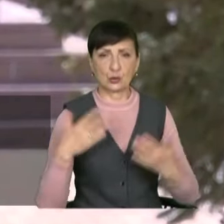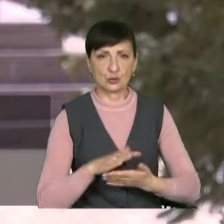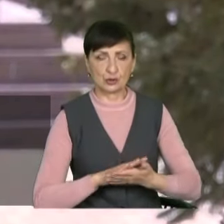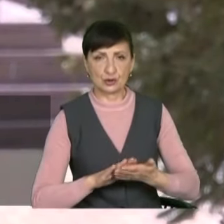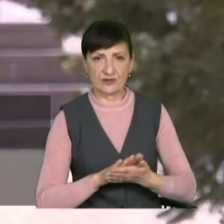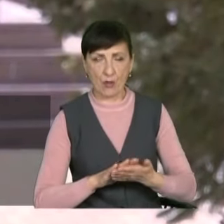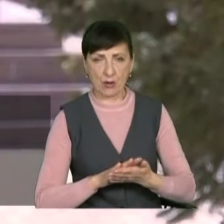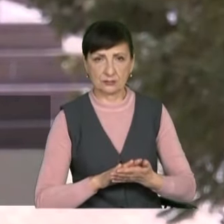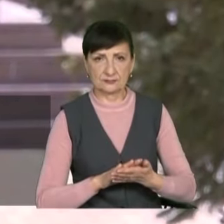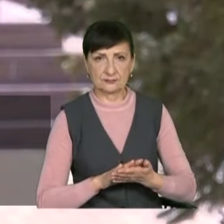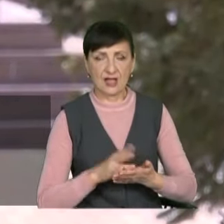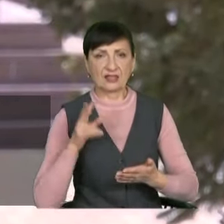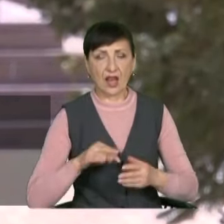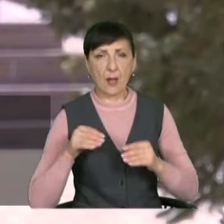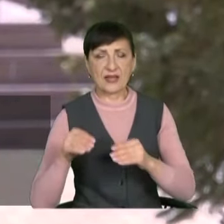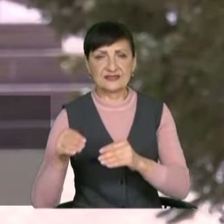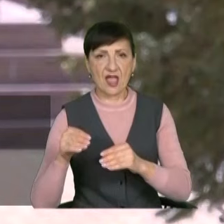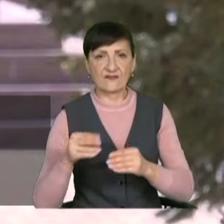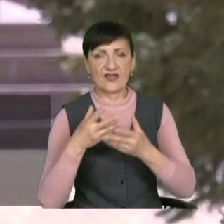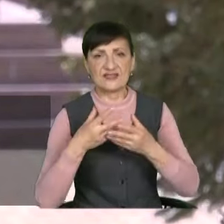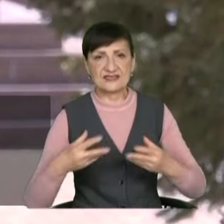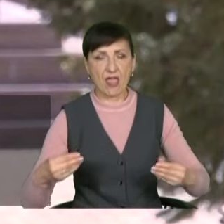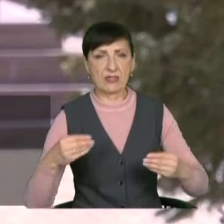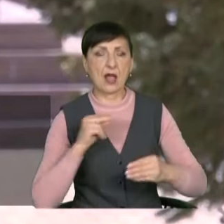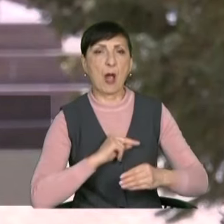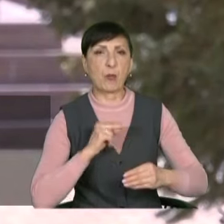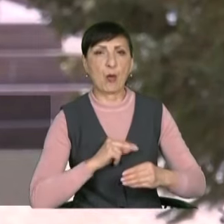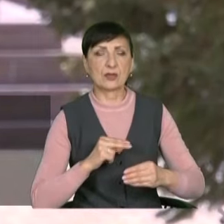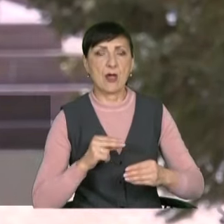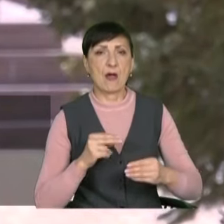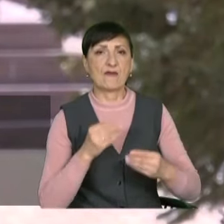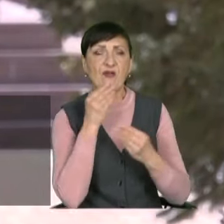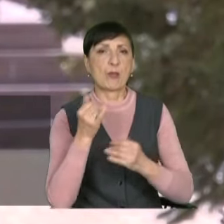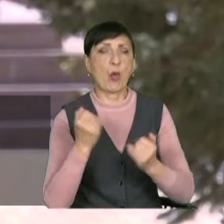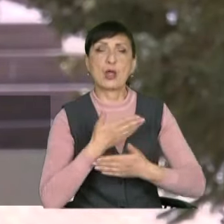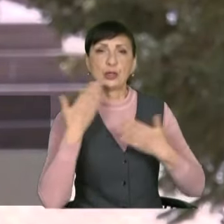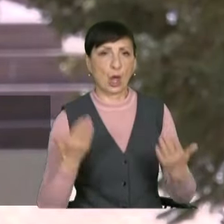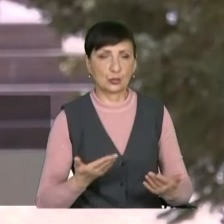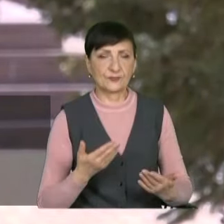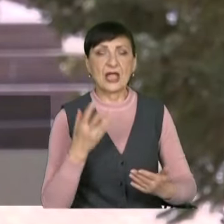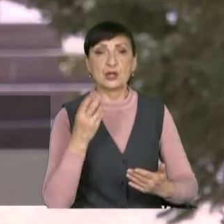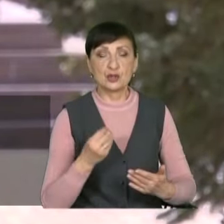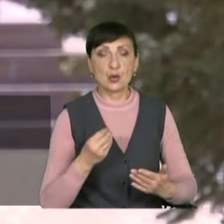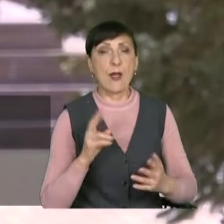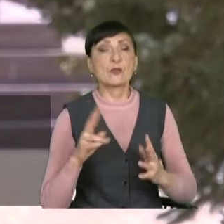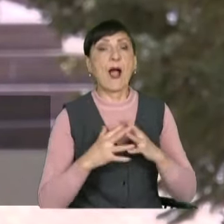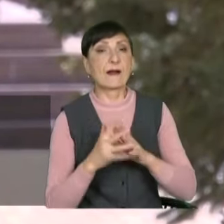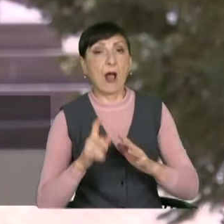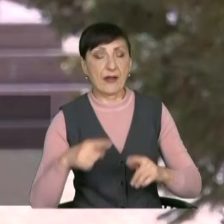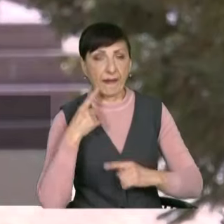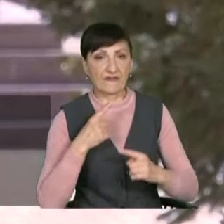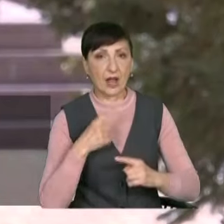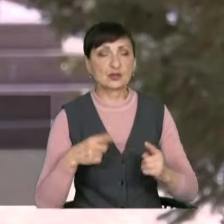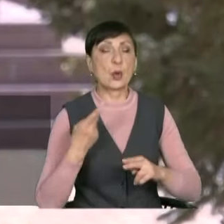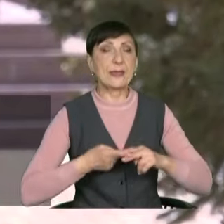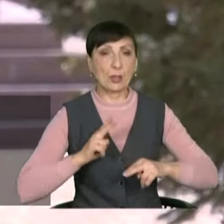именно паводковая ситуация для весенне-полевых работ не несет. Кроме того, некоторые аграрии высказывают то, что